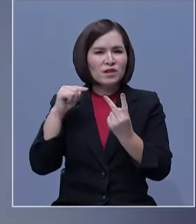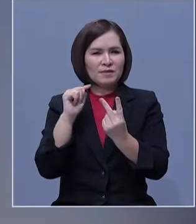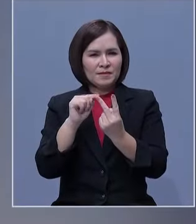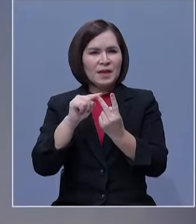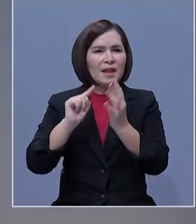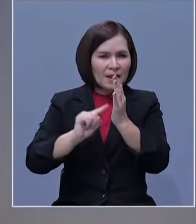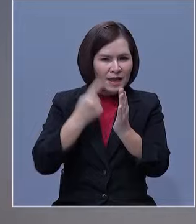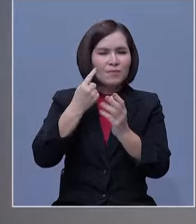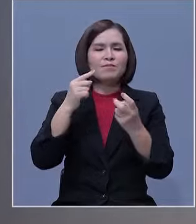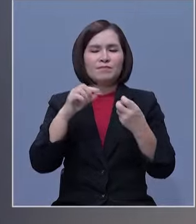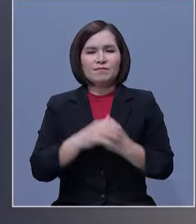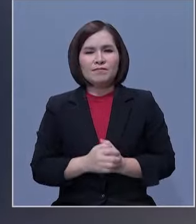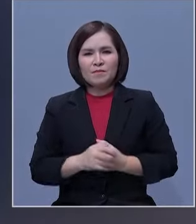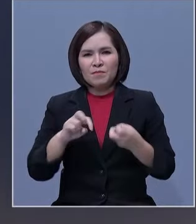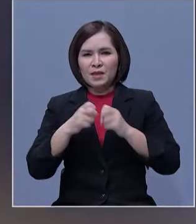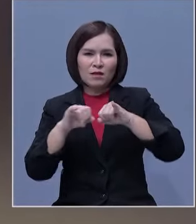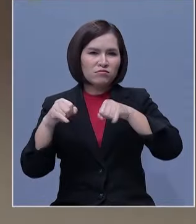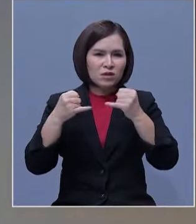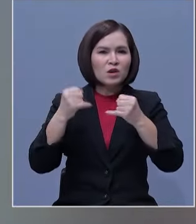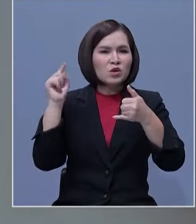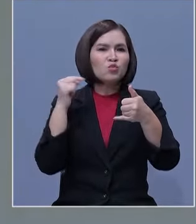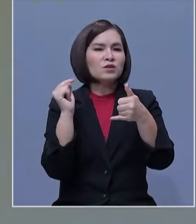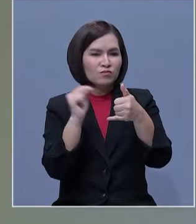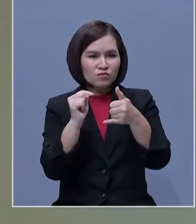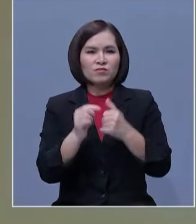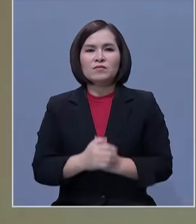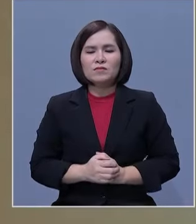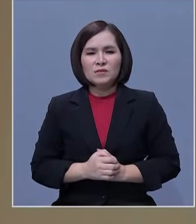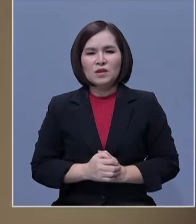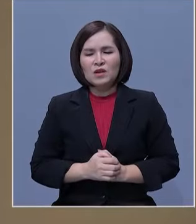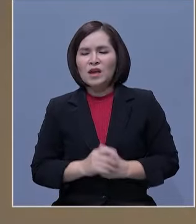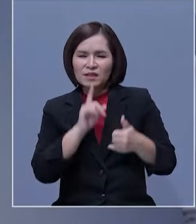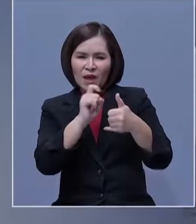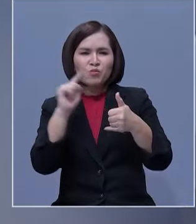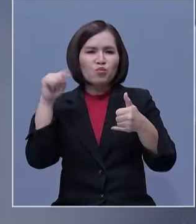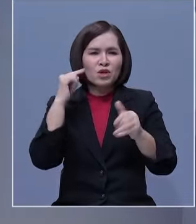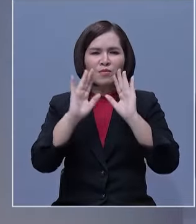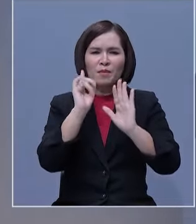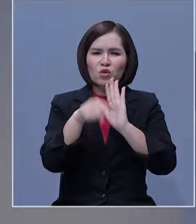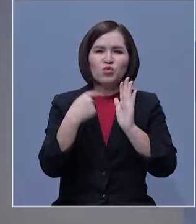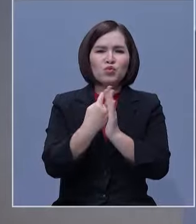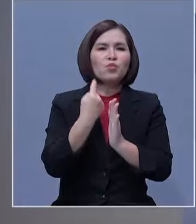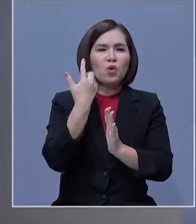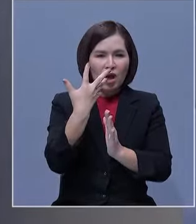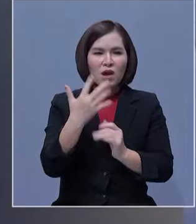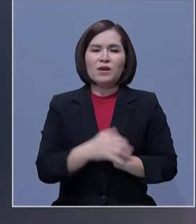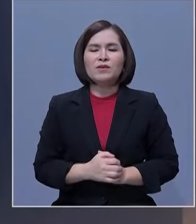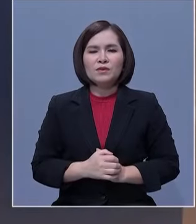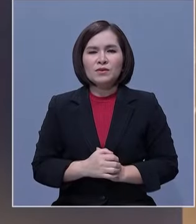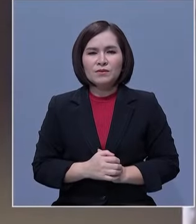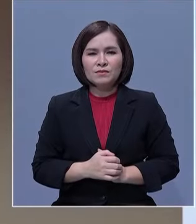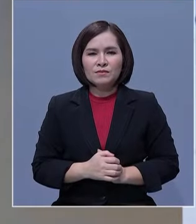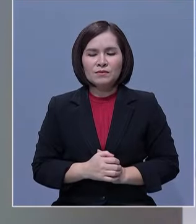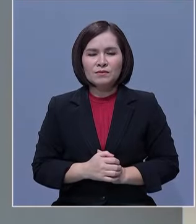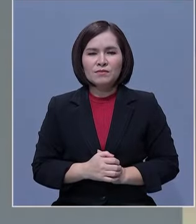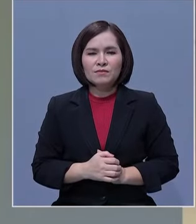นนี้แหละคือต้นเหตุของการก่อเหตุในครั้งนี้นะครับมีการใช้เวลาสอบปากคำนานกว่า5ชั่วโมงก่อนที่ทั้ง2คนจะรีบขึ้นร